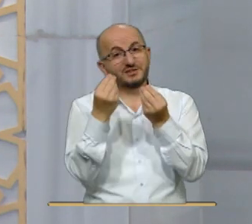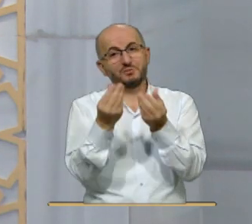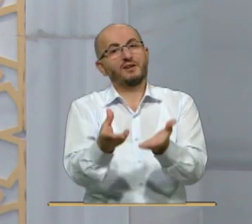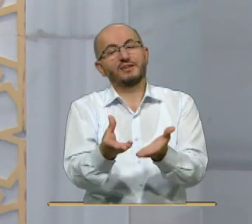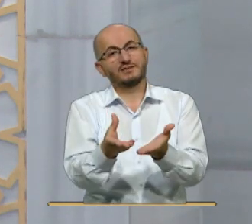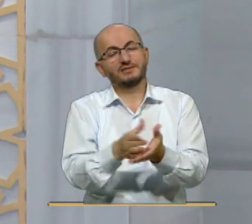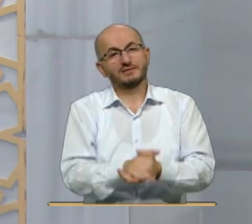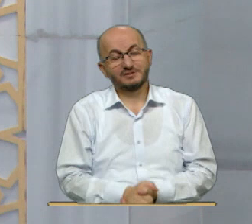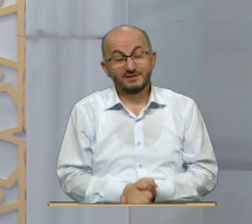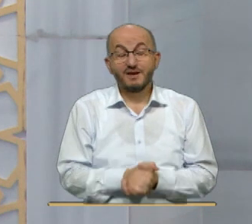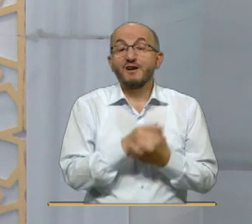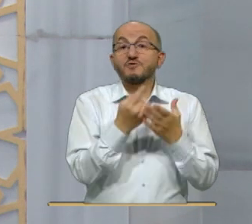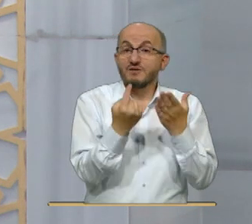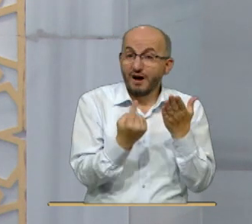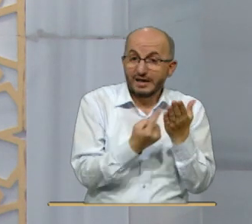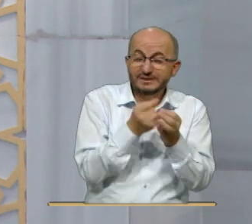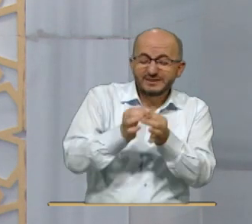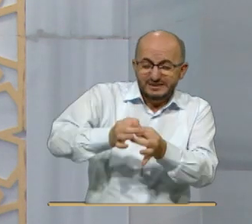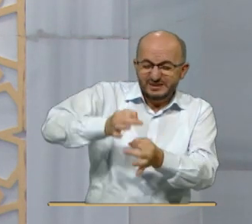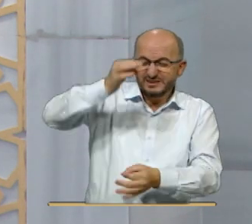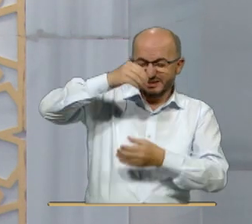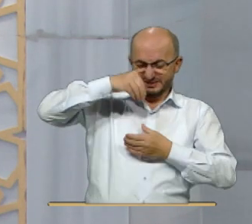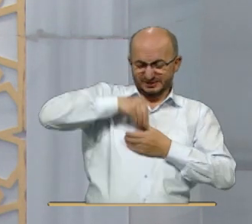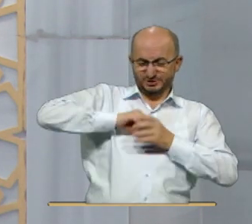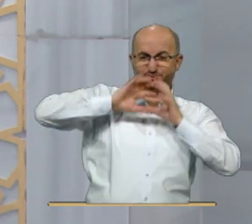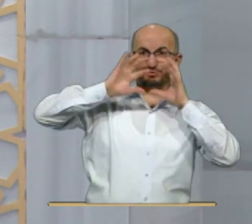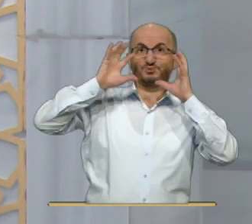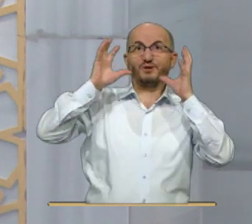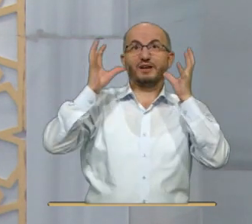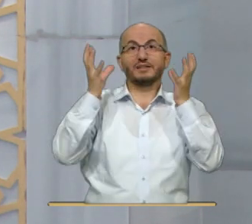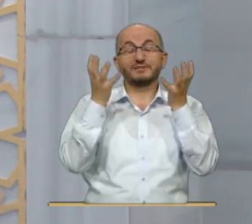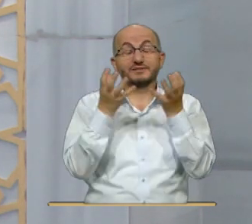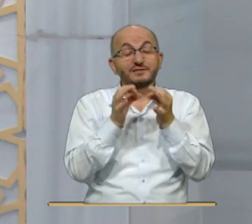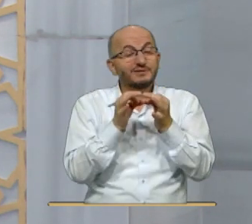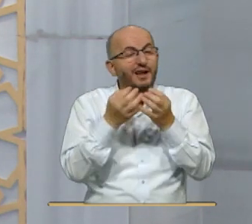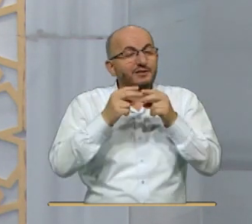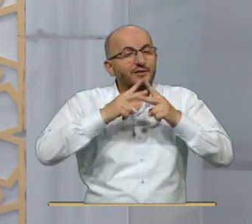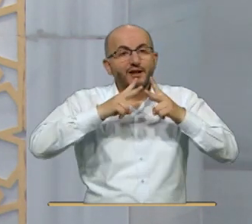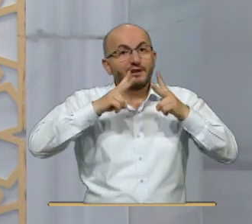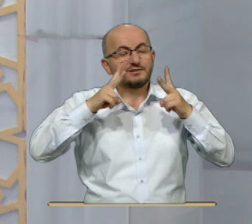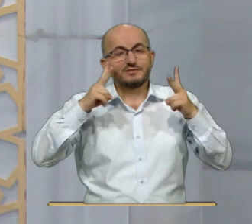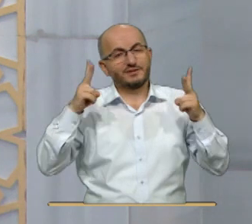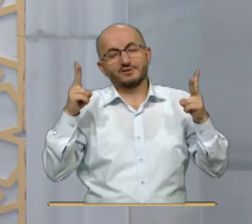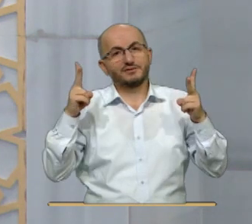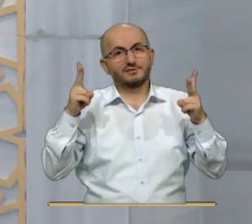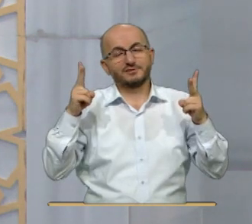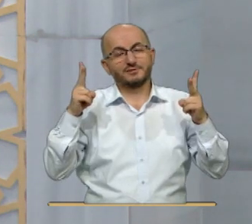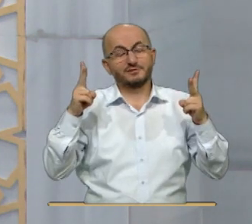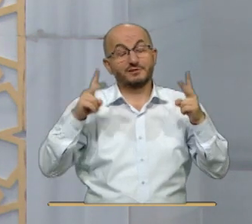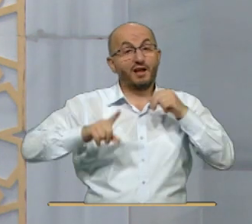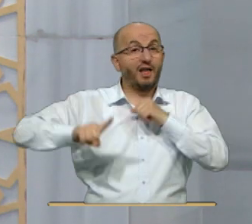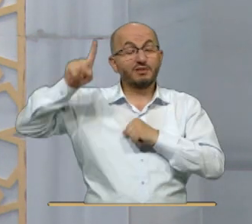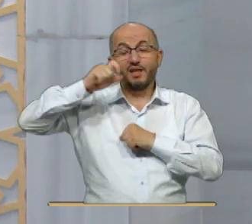Evet, Kur'an insanın iç dünyasını nasıl aydınlatır?